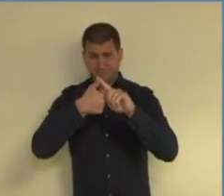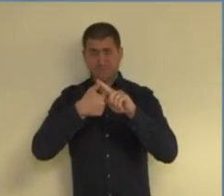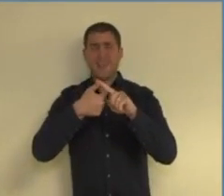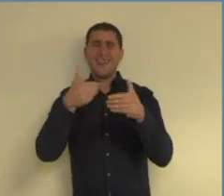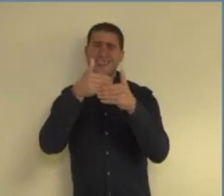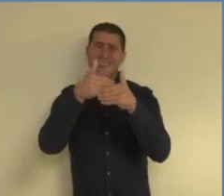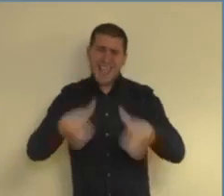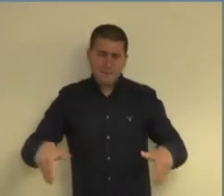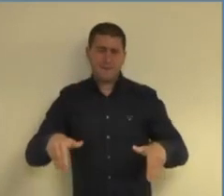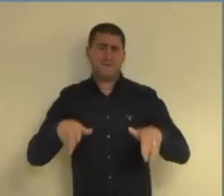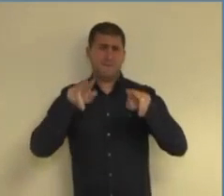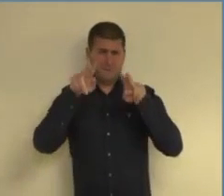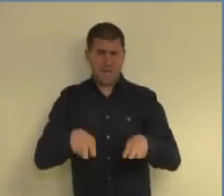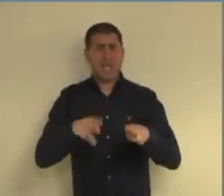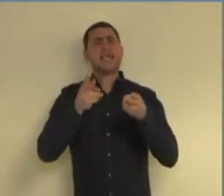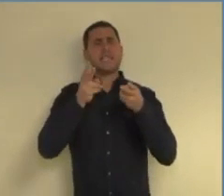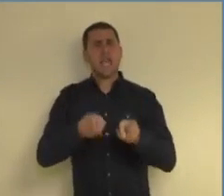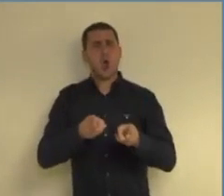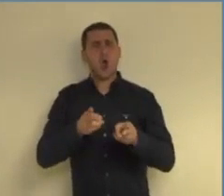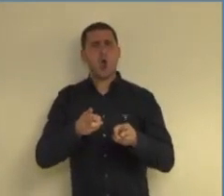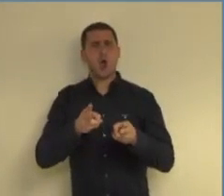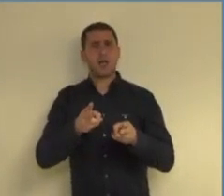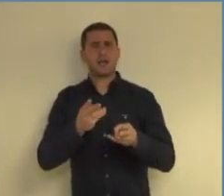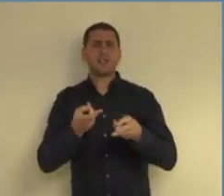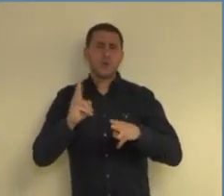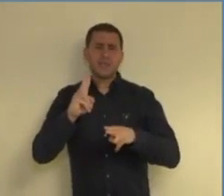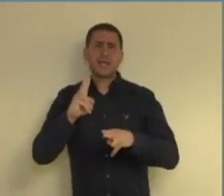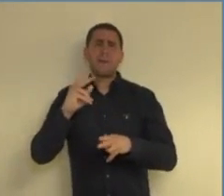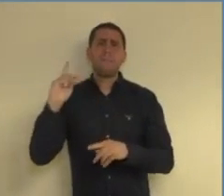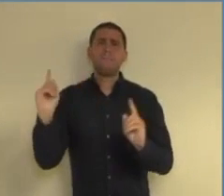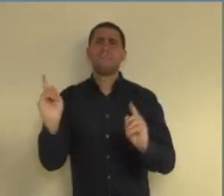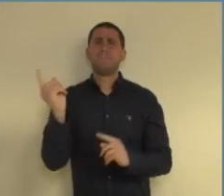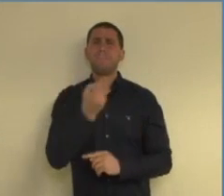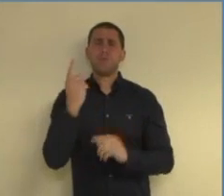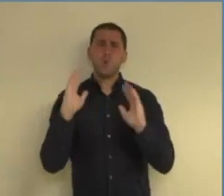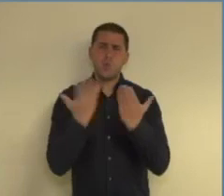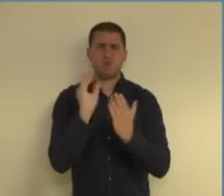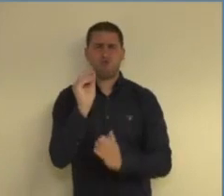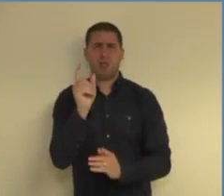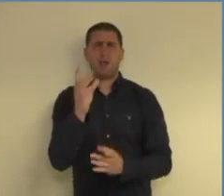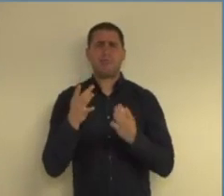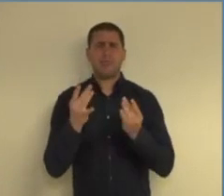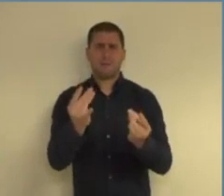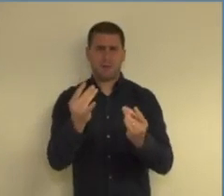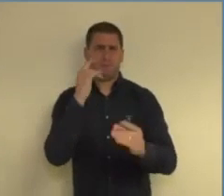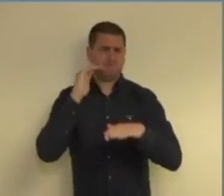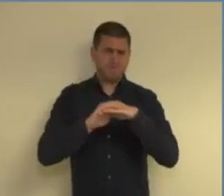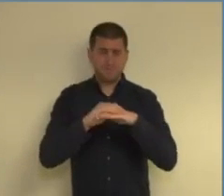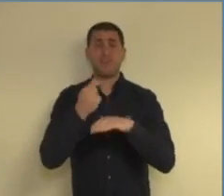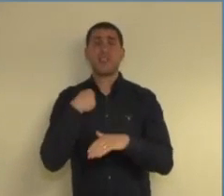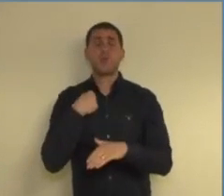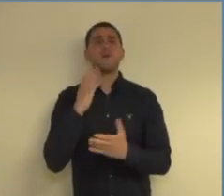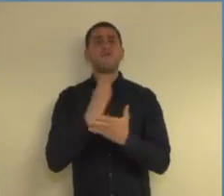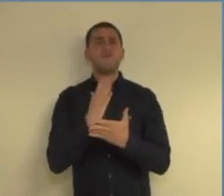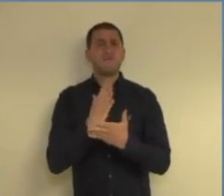נגביר דרמטית את יכולת האיתור והבידוד של הנדבקים. התחלנו היום